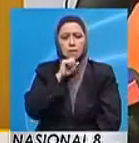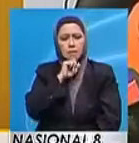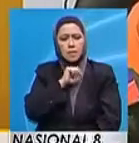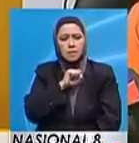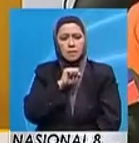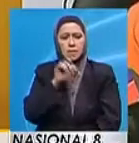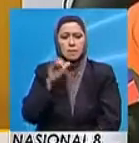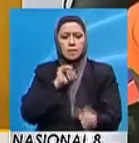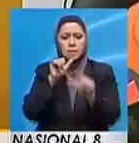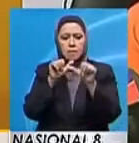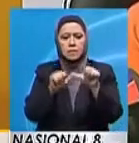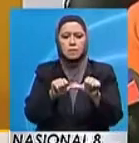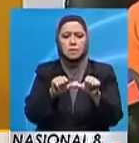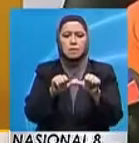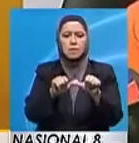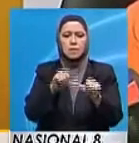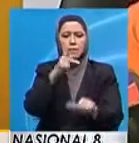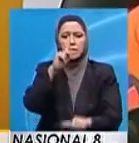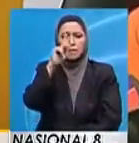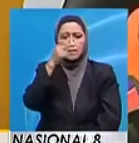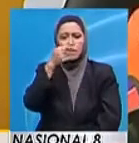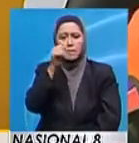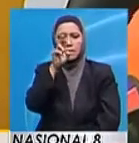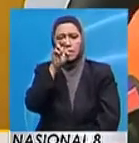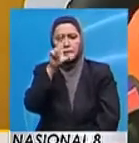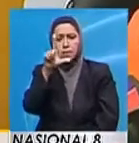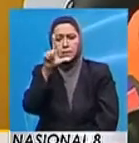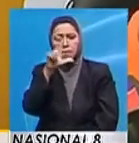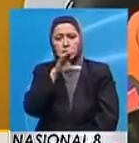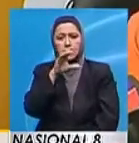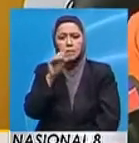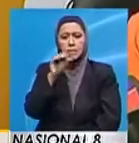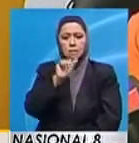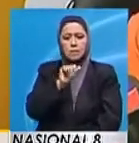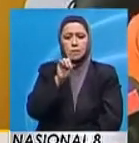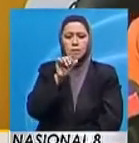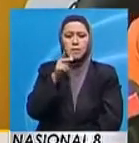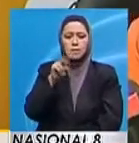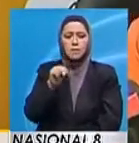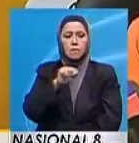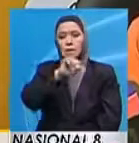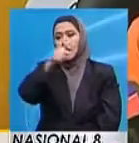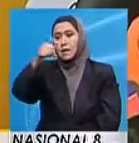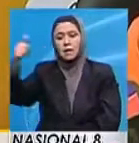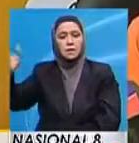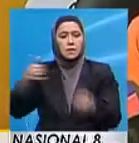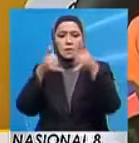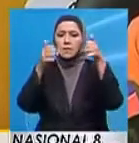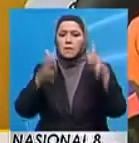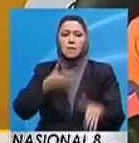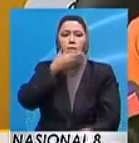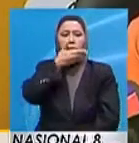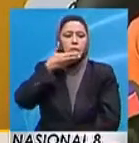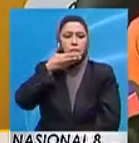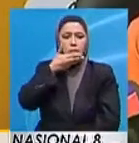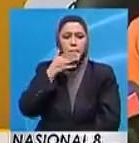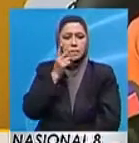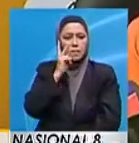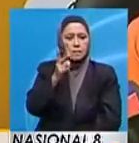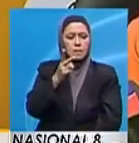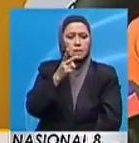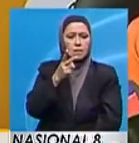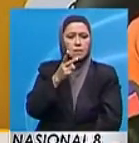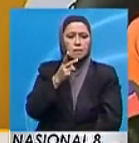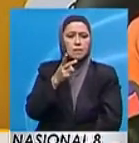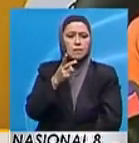juga Carol Boy kan . Jadi yang lain itu semua pemain muda lah. Kalau tuan tengok average age pemain